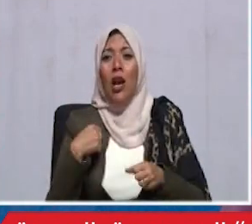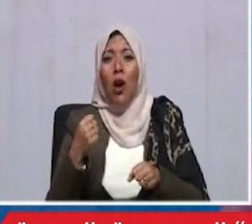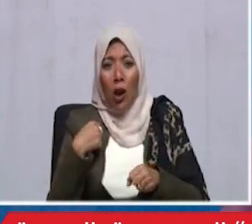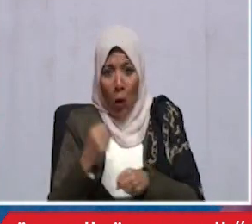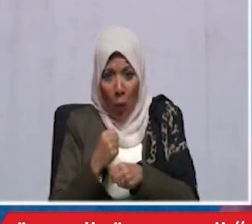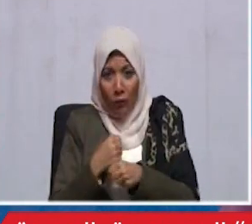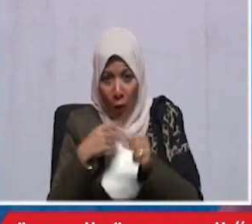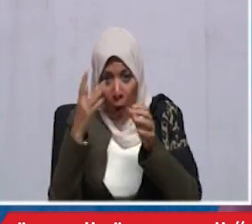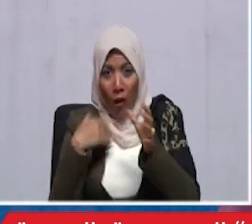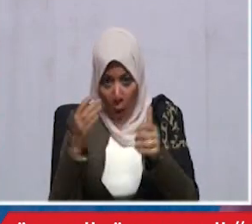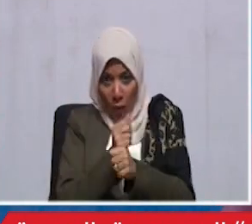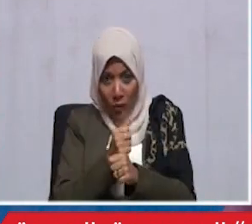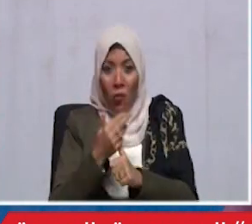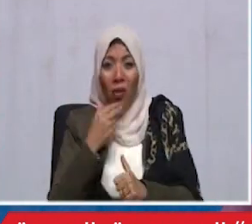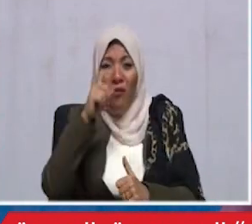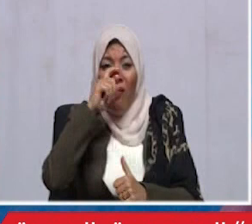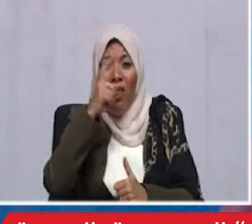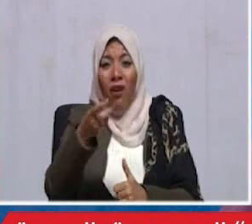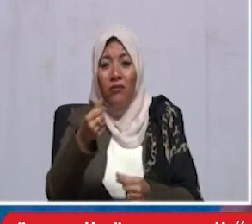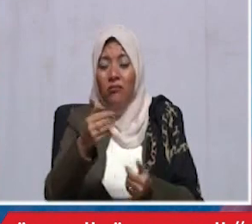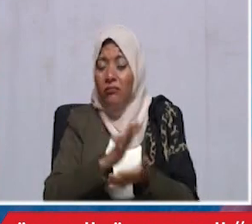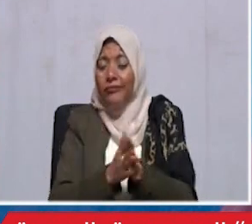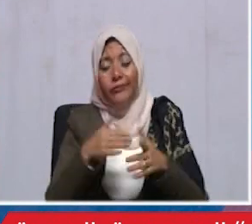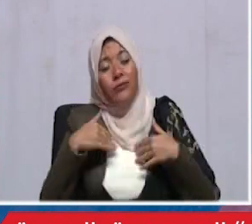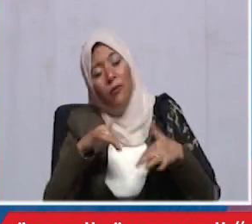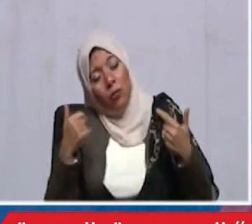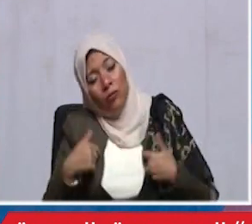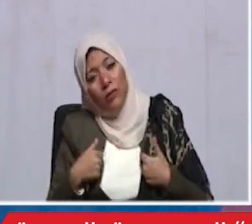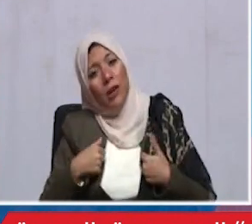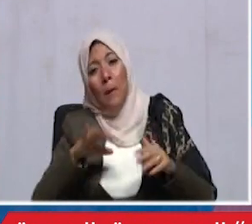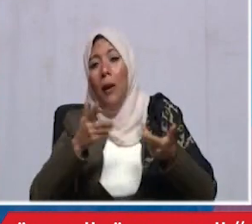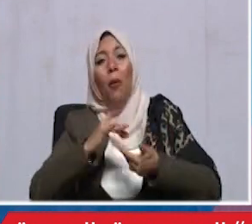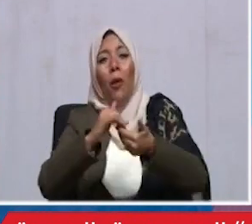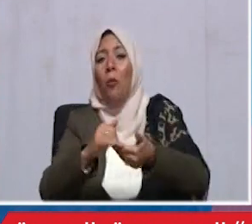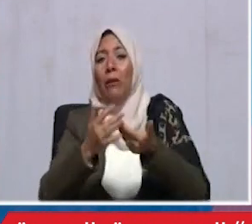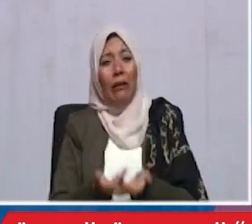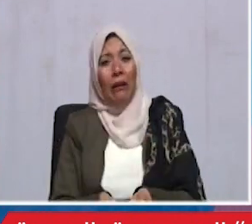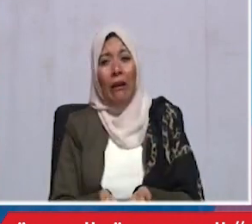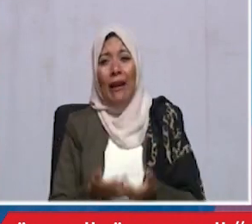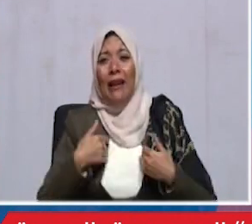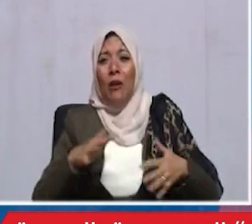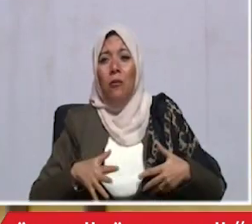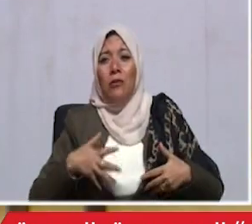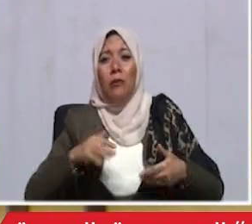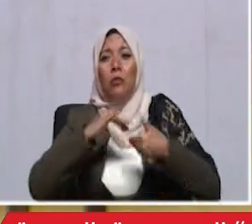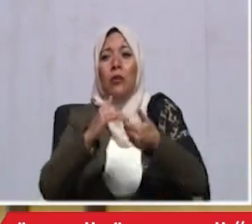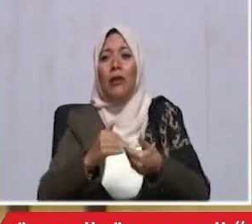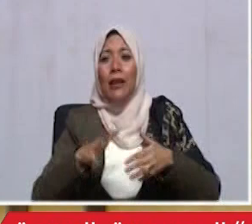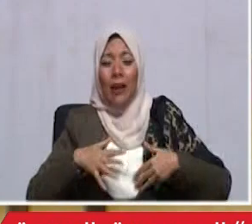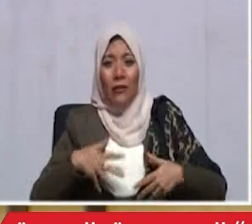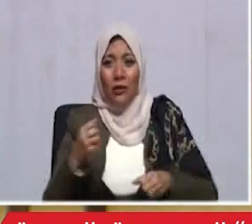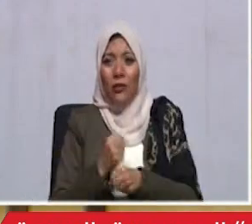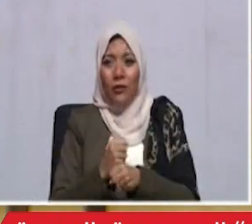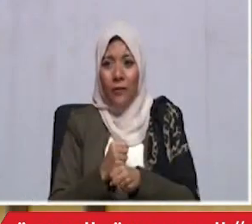على قده، يعني لو إحنا توفانا الله يلاقي حاجة إن هي تعول وما يحتاجش لحد. عموما